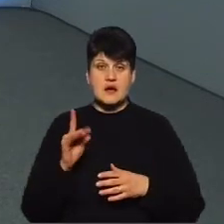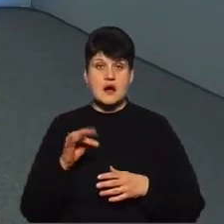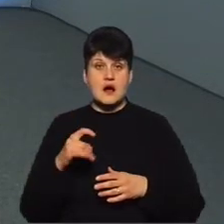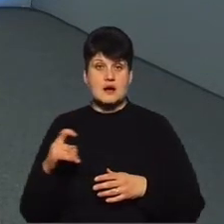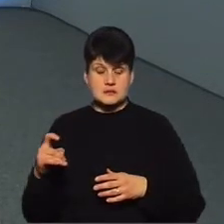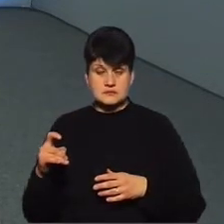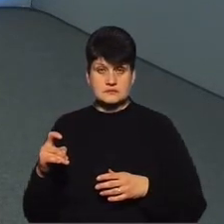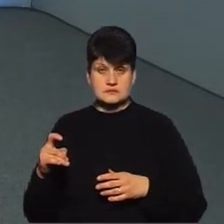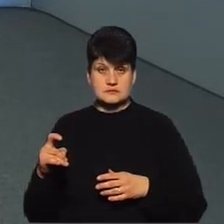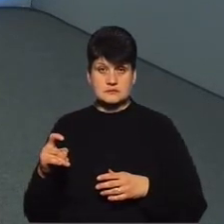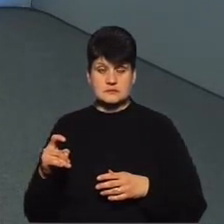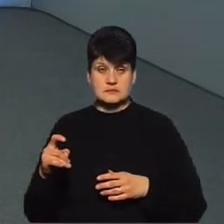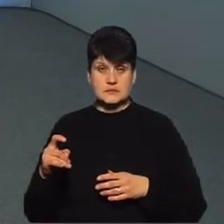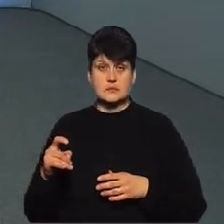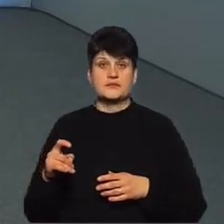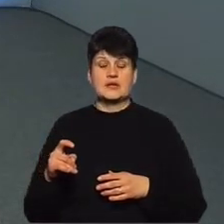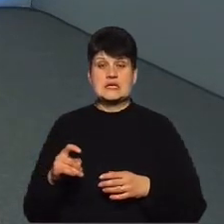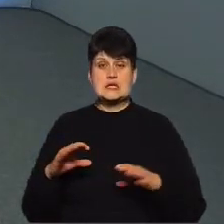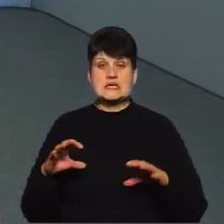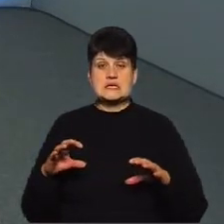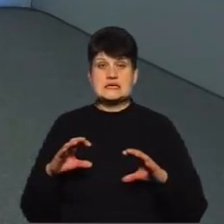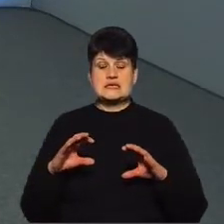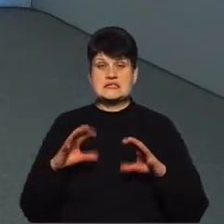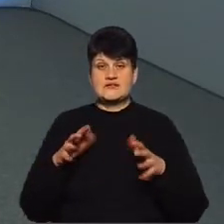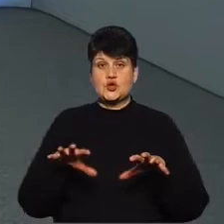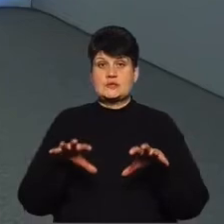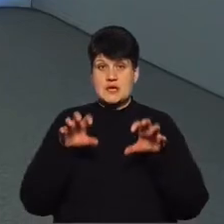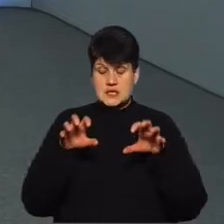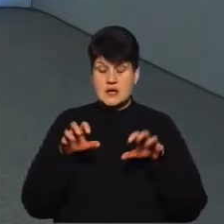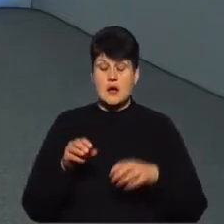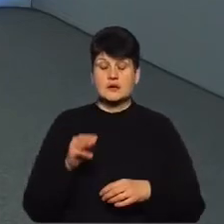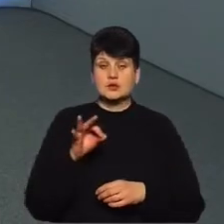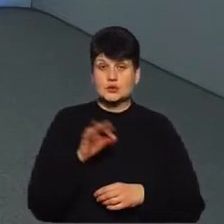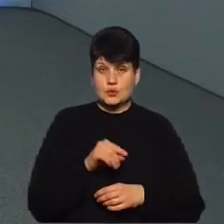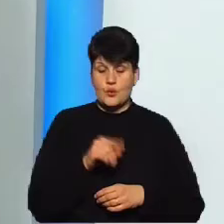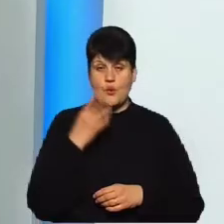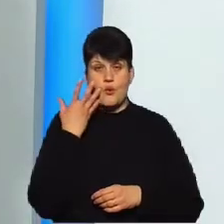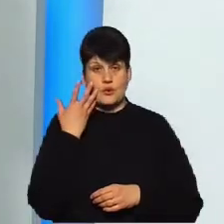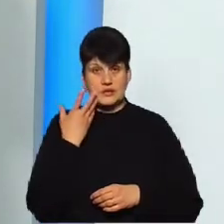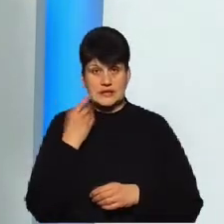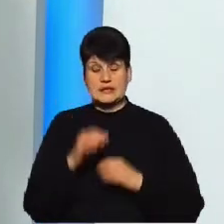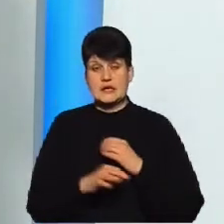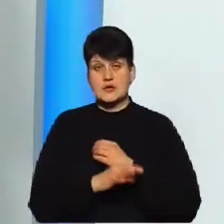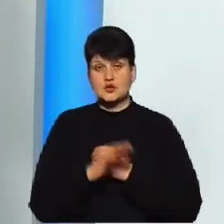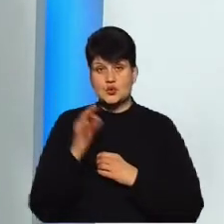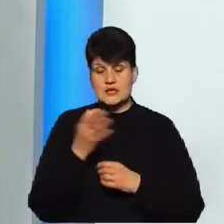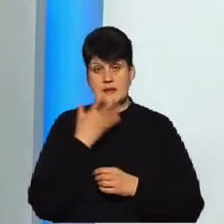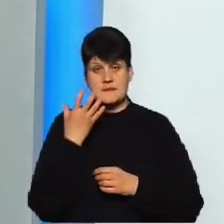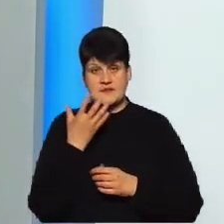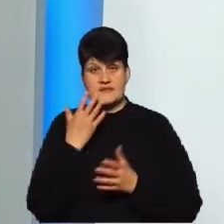так, конструкції світосприйняття, то тоді, коли на Сході і Півдні більше